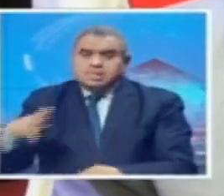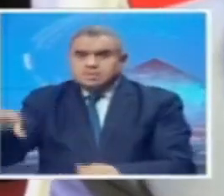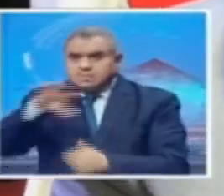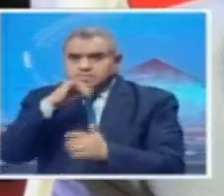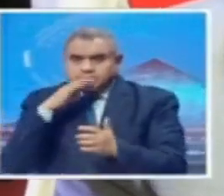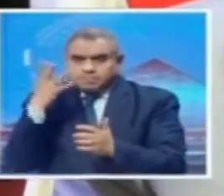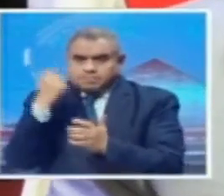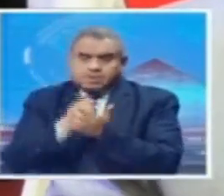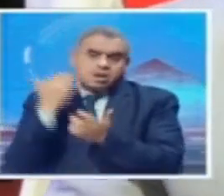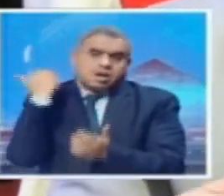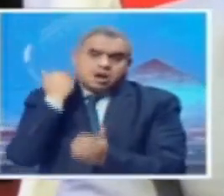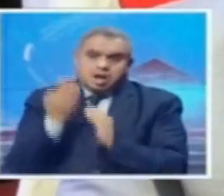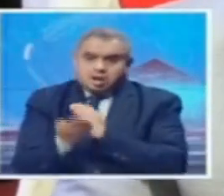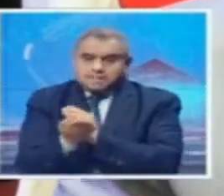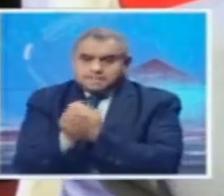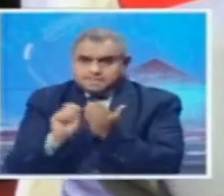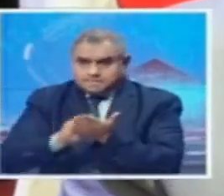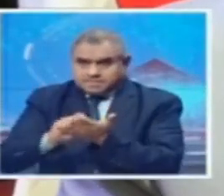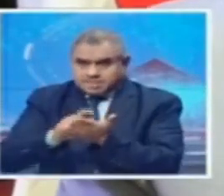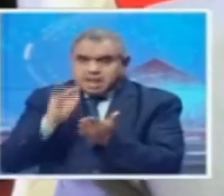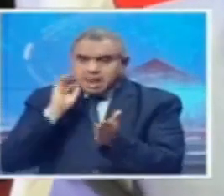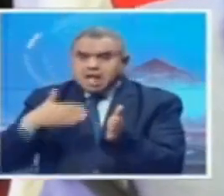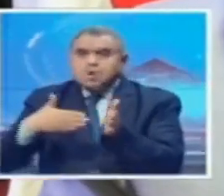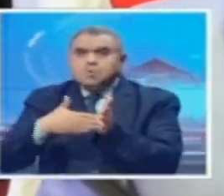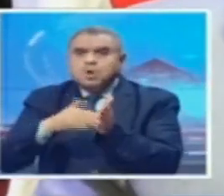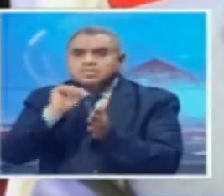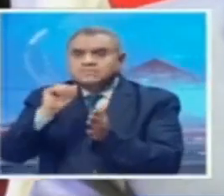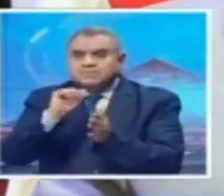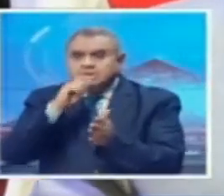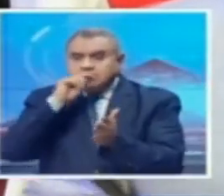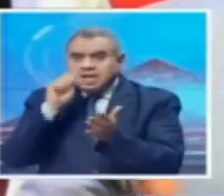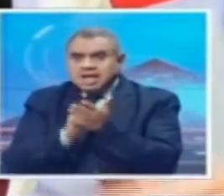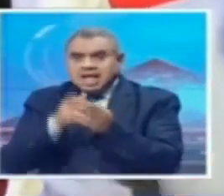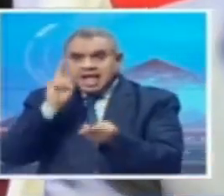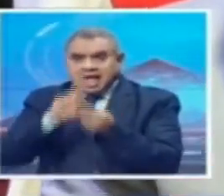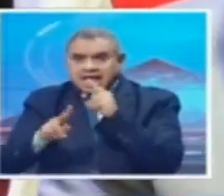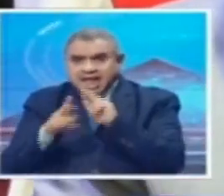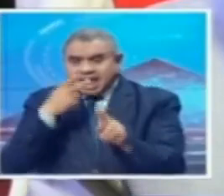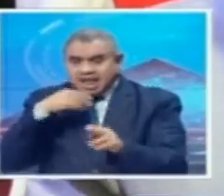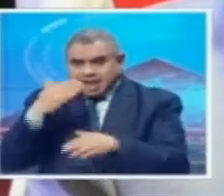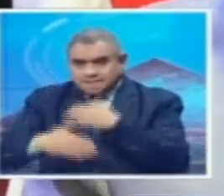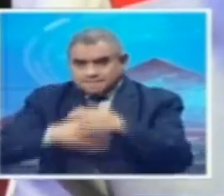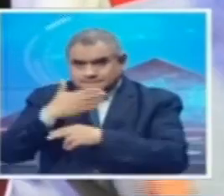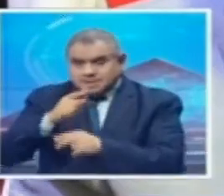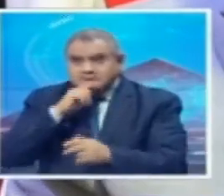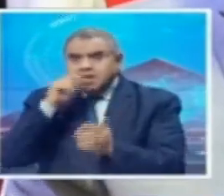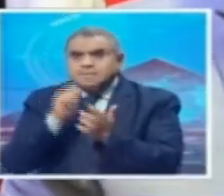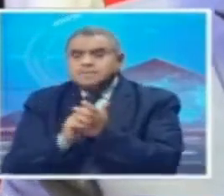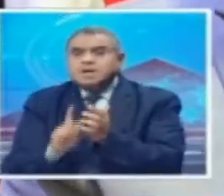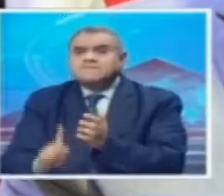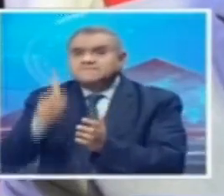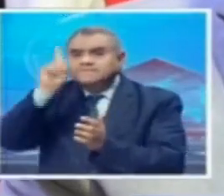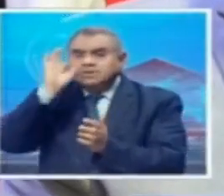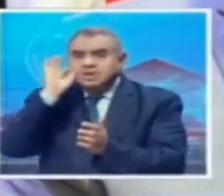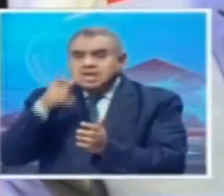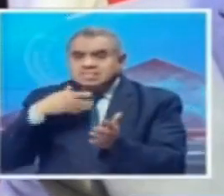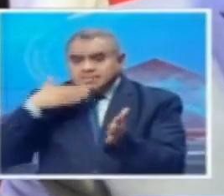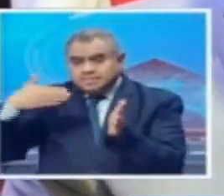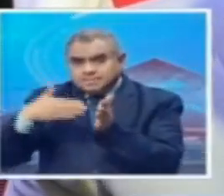في الرقم القومي الوظيفة بتاعته، ولن يتم صرف اي ميزة بعد كده او رعاية الا لما